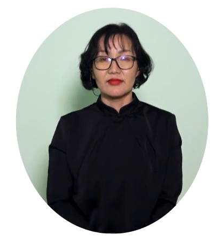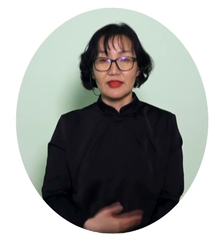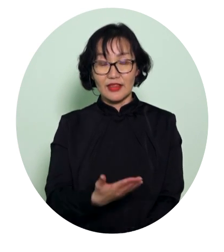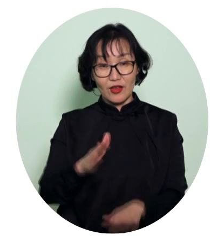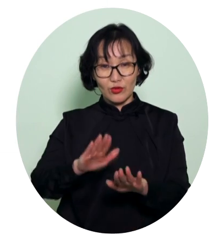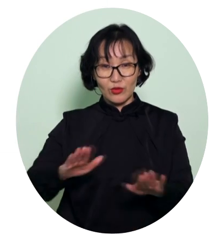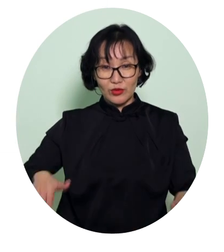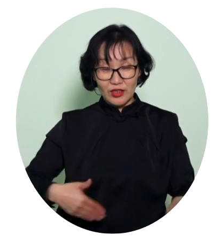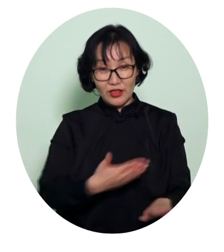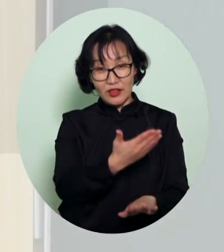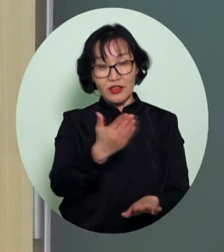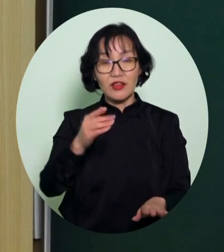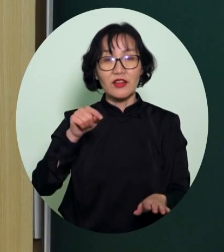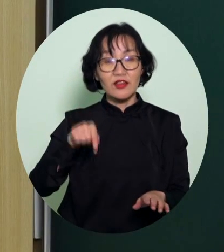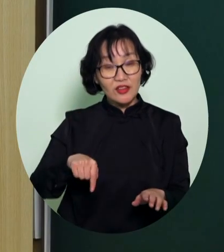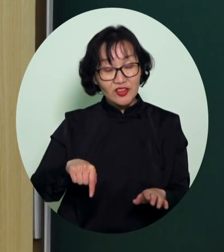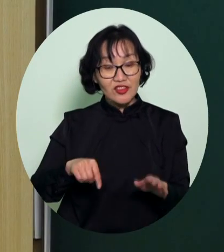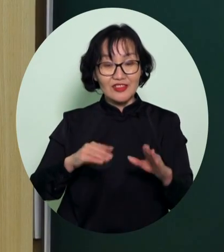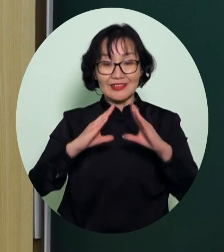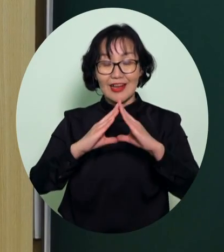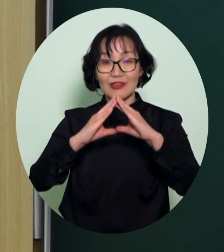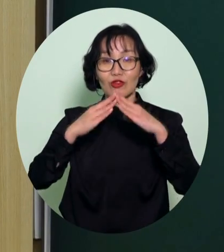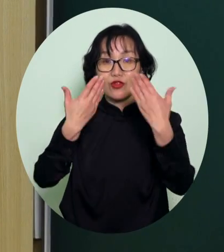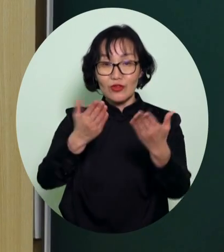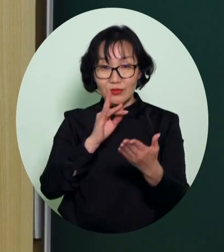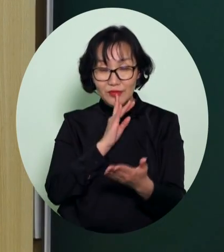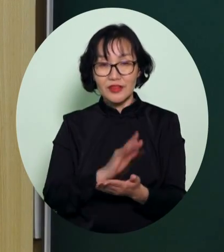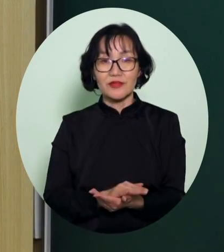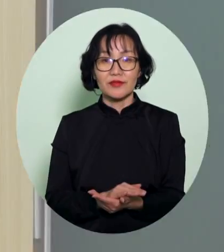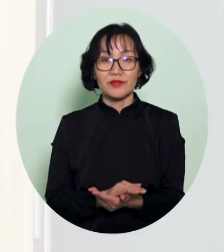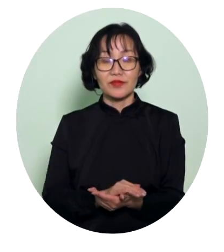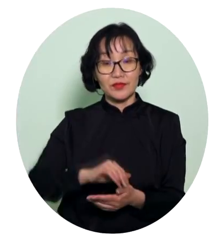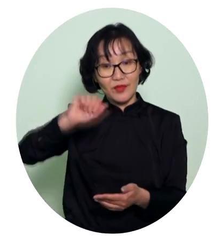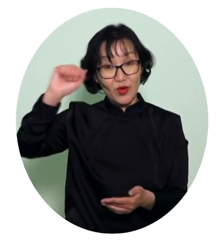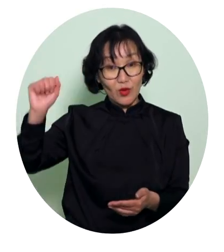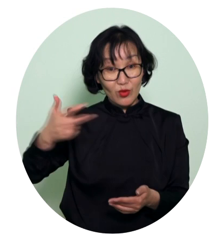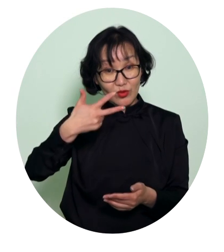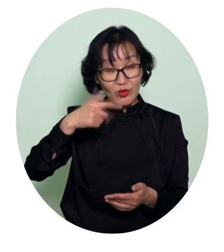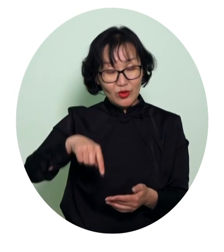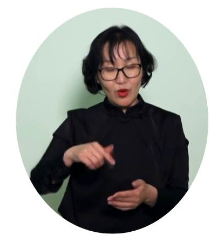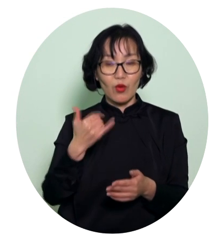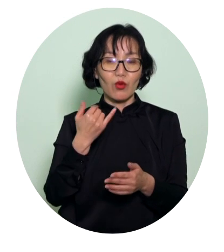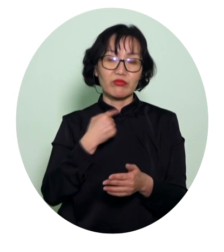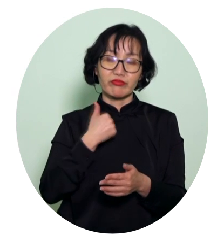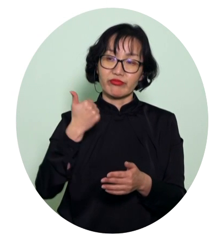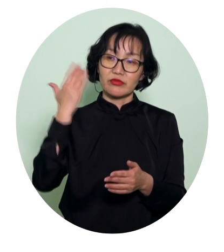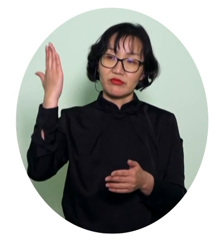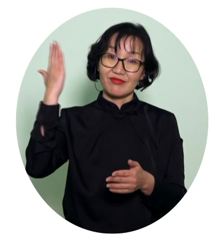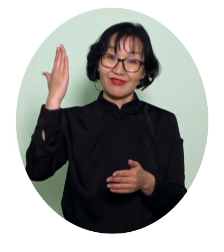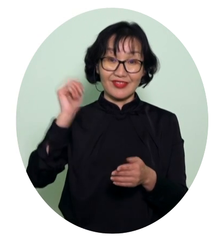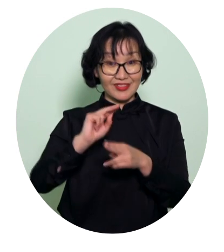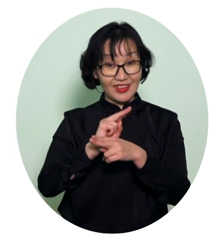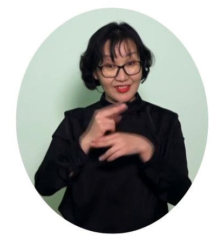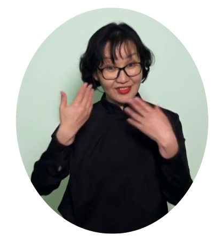За хүүхдүүдээ бид нар бие дааж гүйцэтгэх даалгаврыг багш нь өгье. 3 дугаар хэсгээ бид нар уран унших